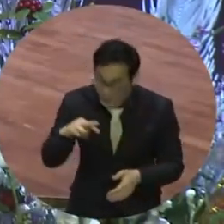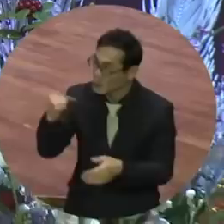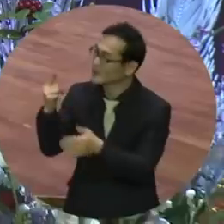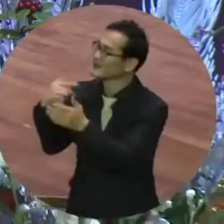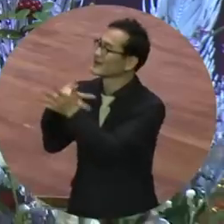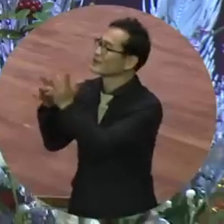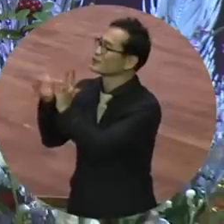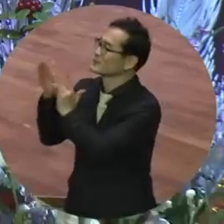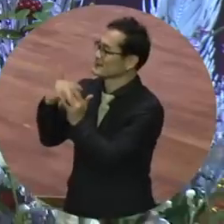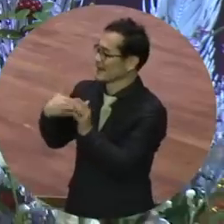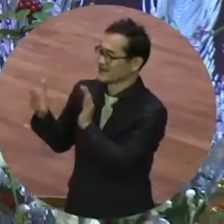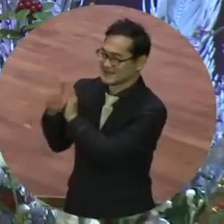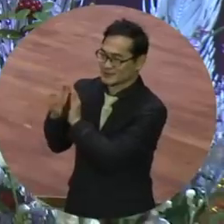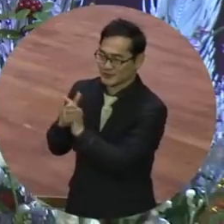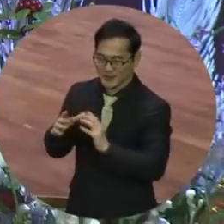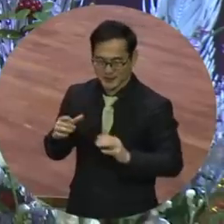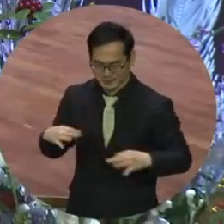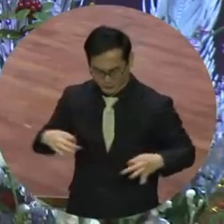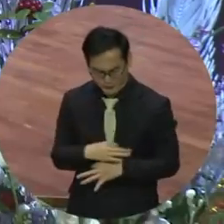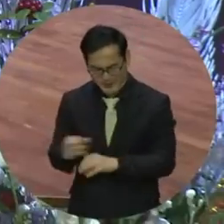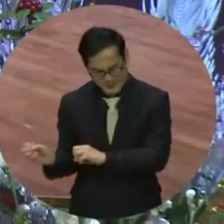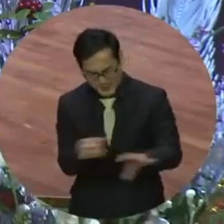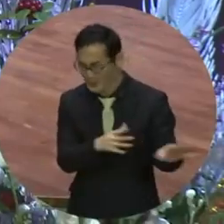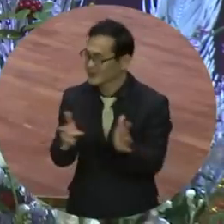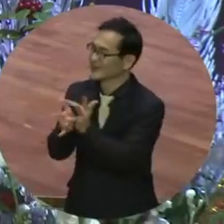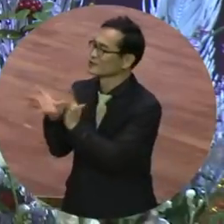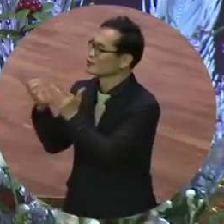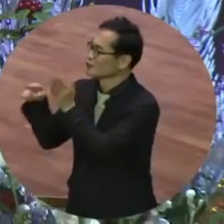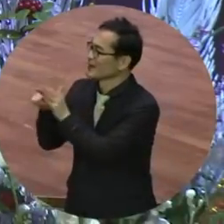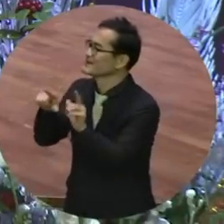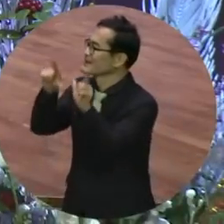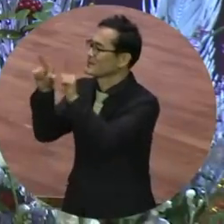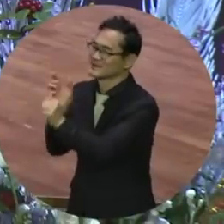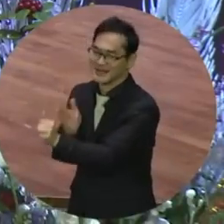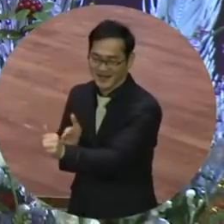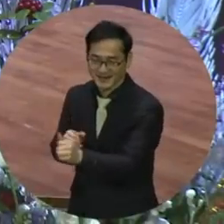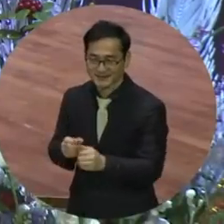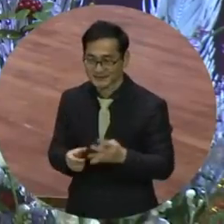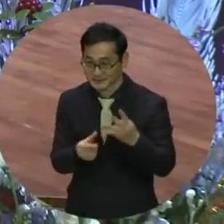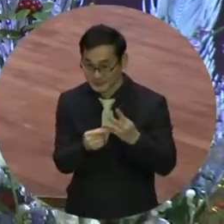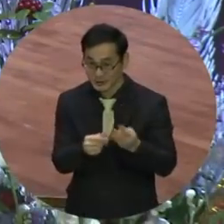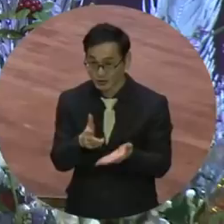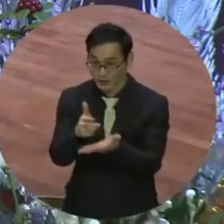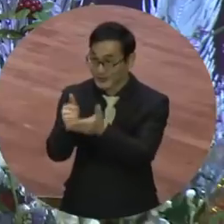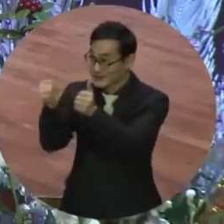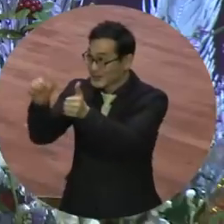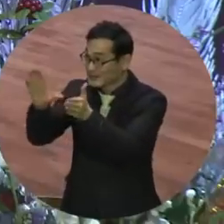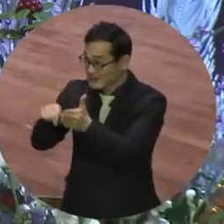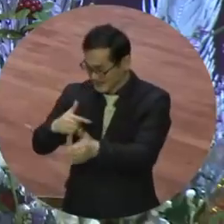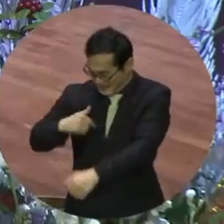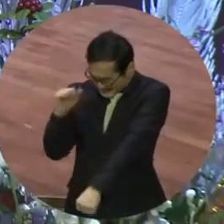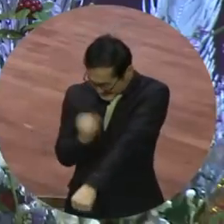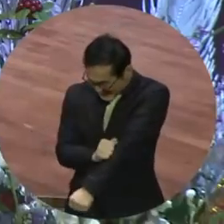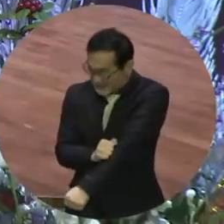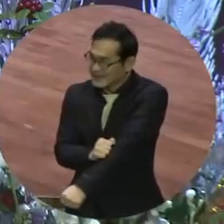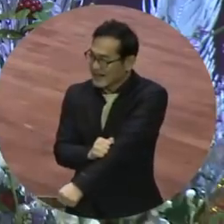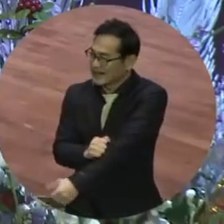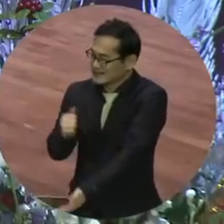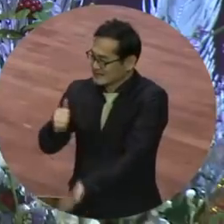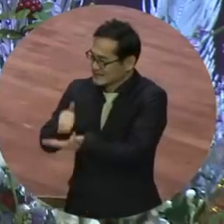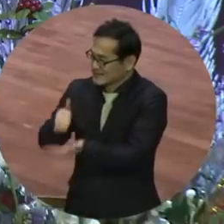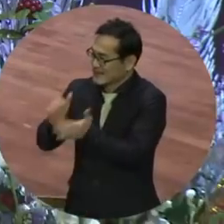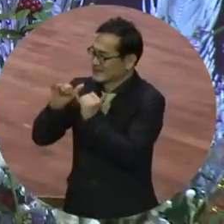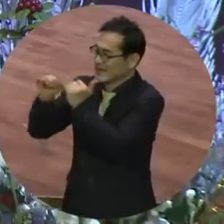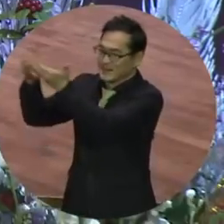버리고 예수를 위해 삽시다. 4절에 주께서 심판하실 때 잘했다 칭찬하리니 이런 상급 받도록 예수를